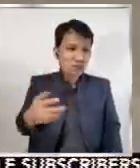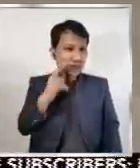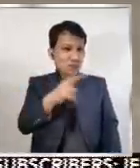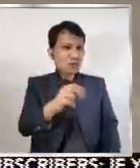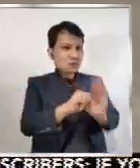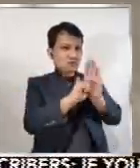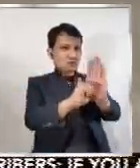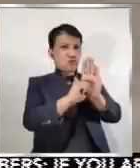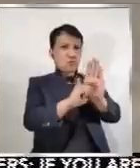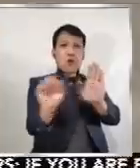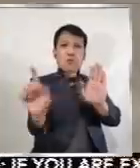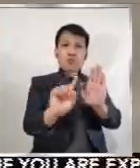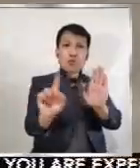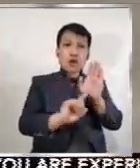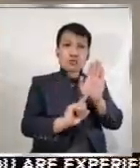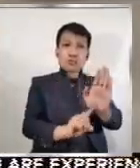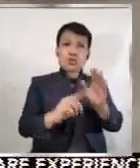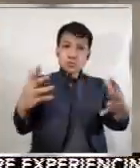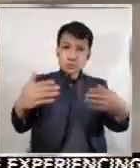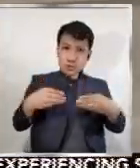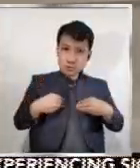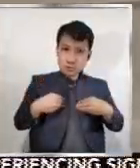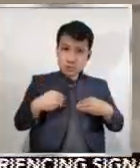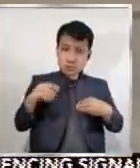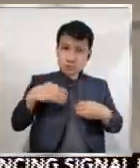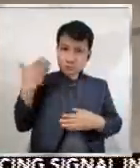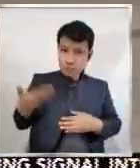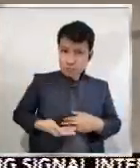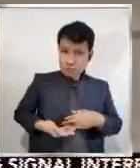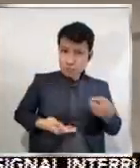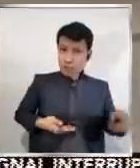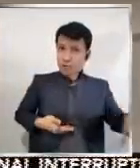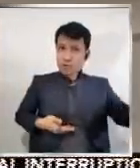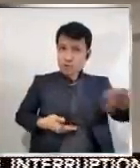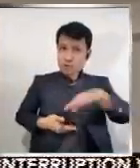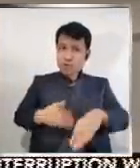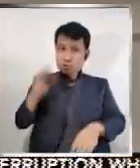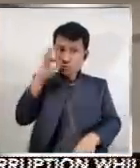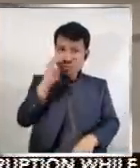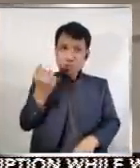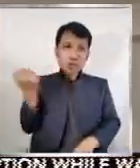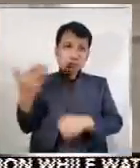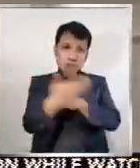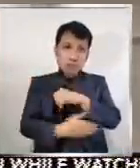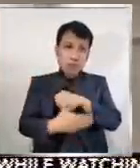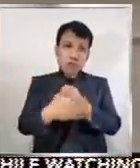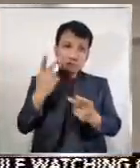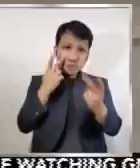ang mainit na pagtanggap ng mga Pilipino sa mga kababayan at dayuhang bisita.